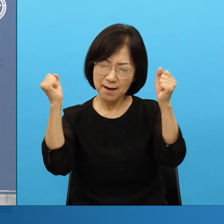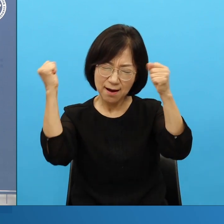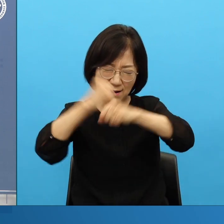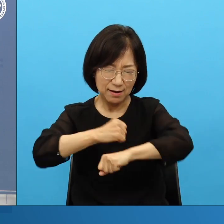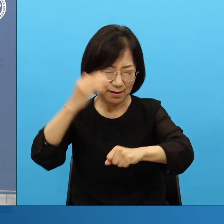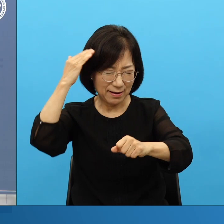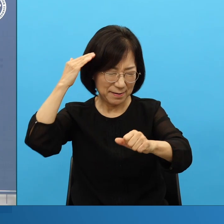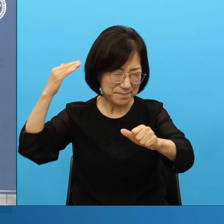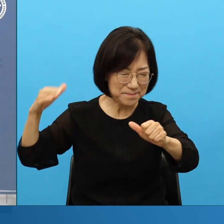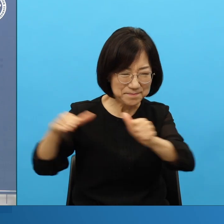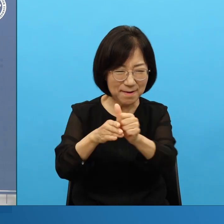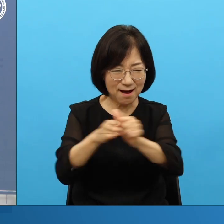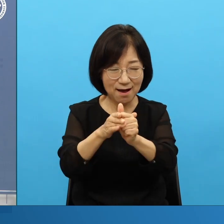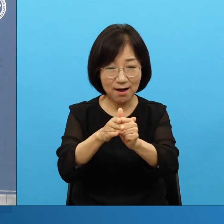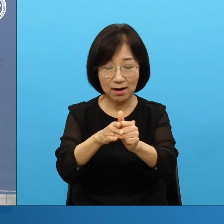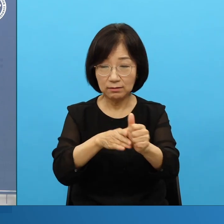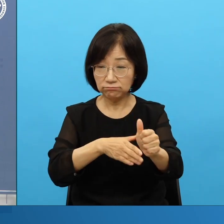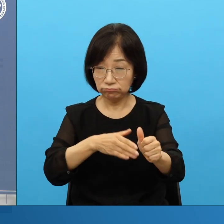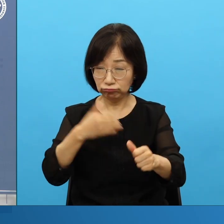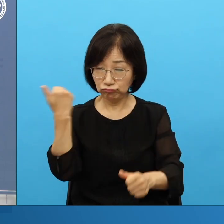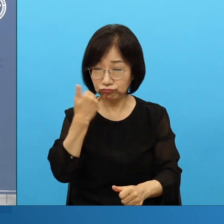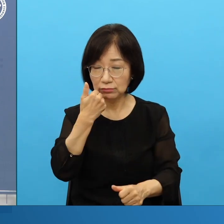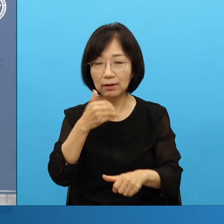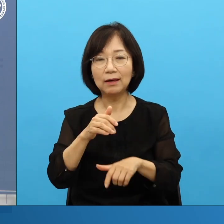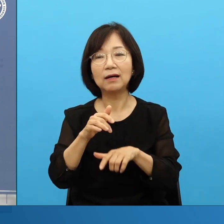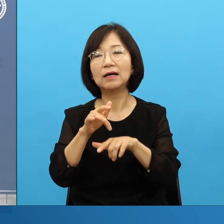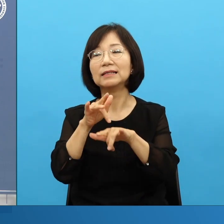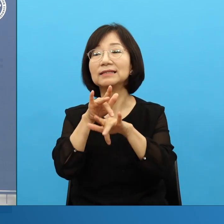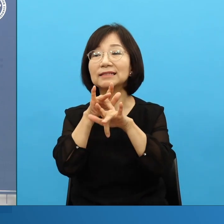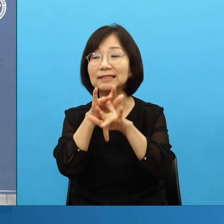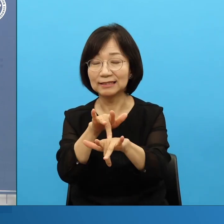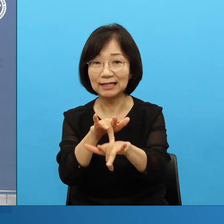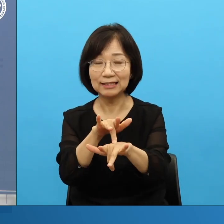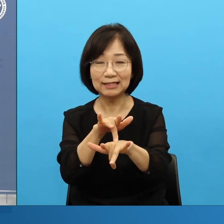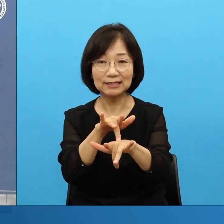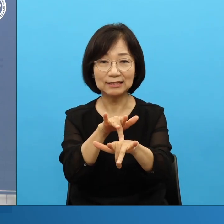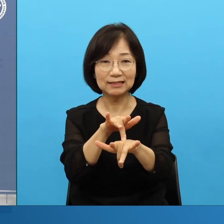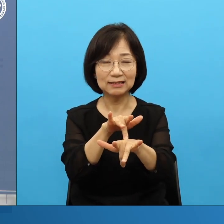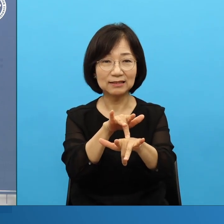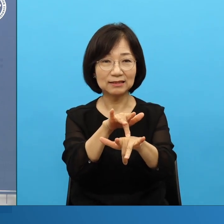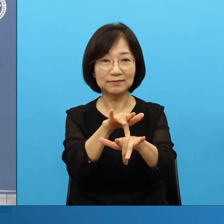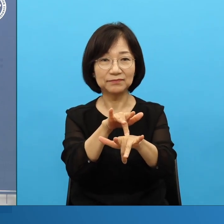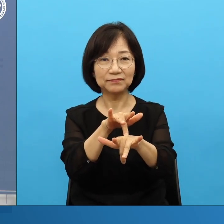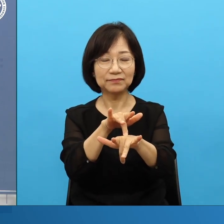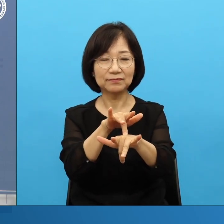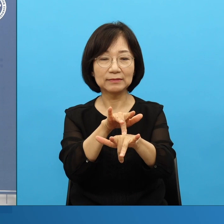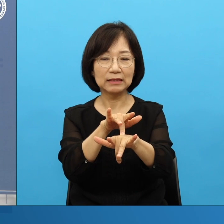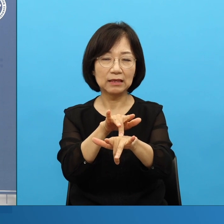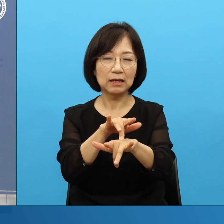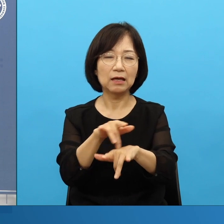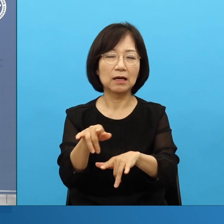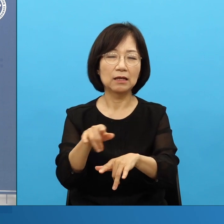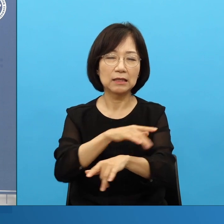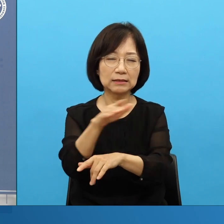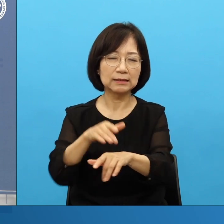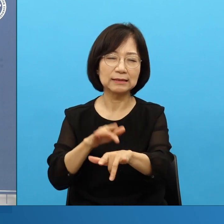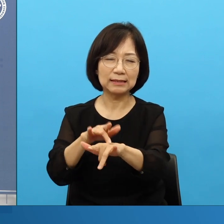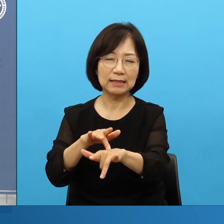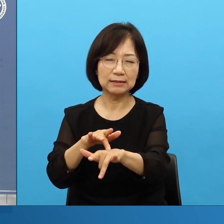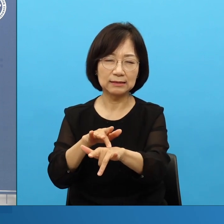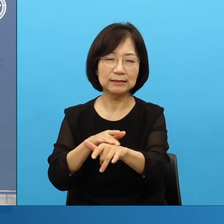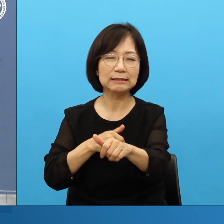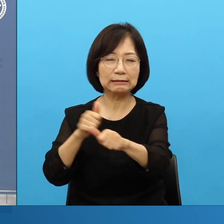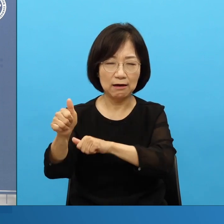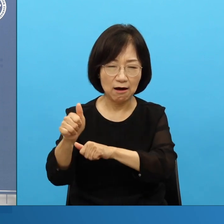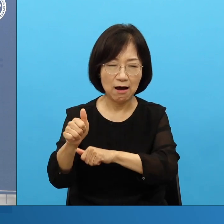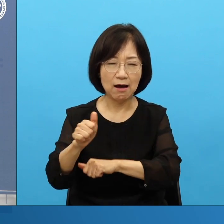딱 realized about Satan that continues to destroy mankind. 저는 그때부터 지금까지 줄기차게